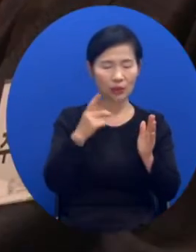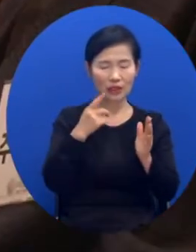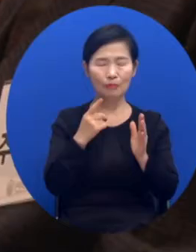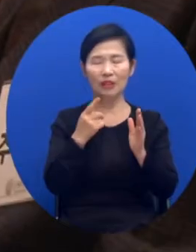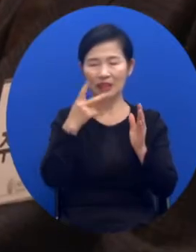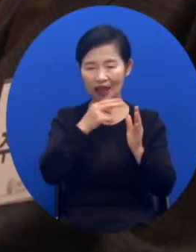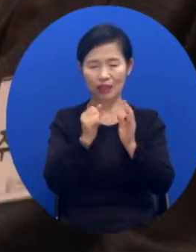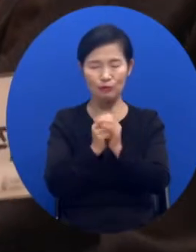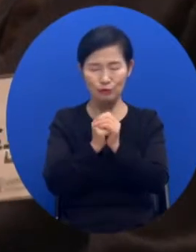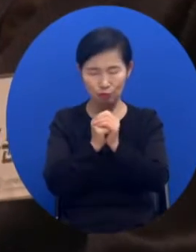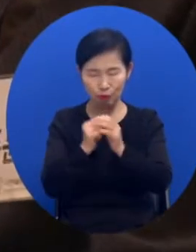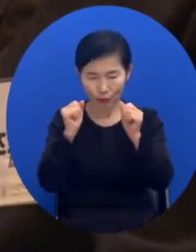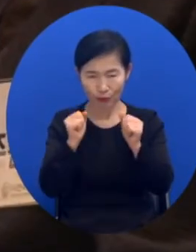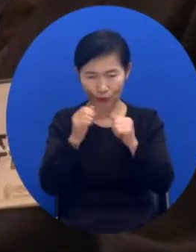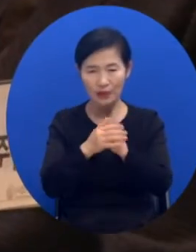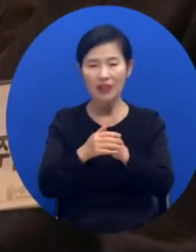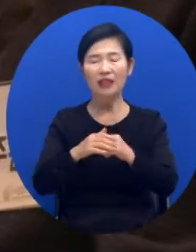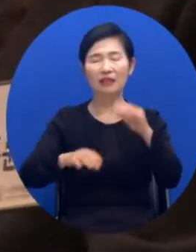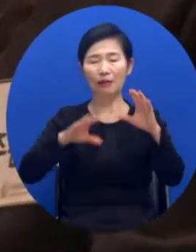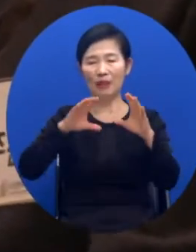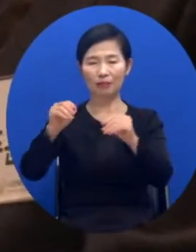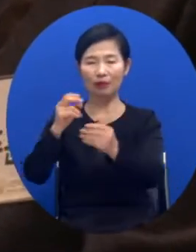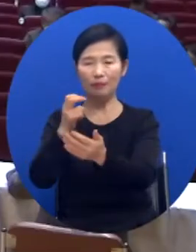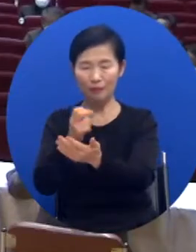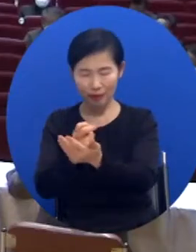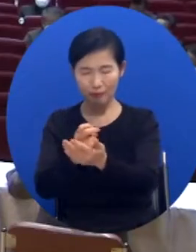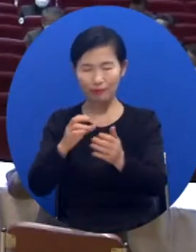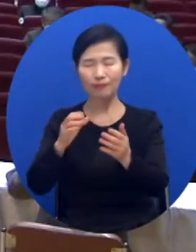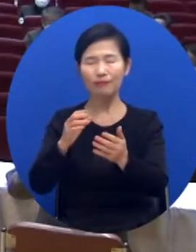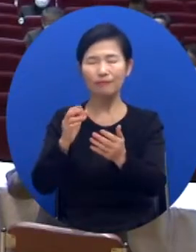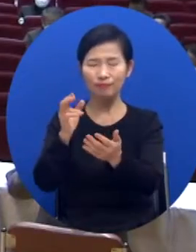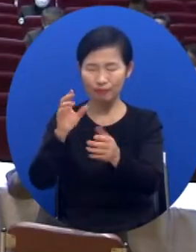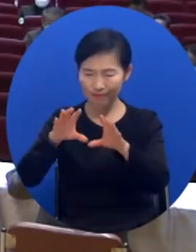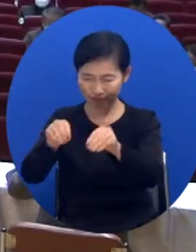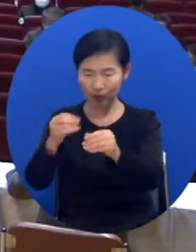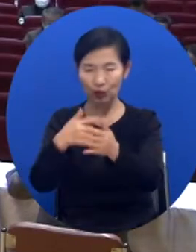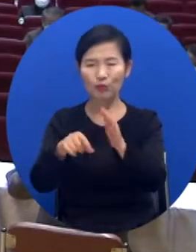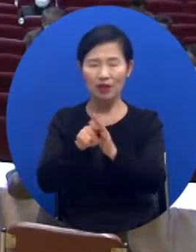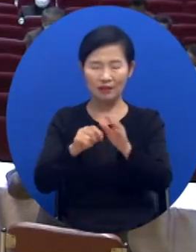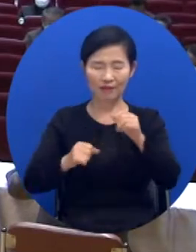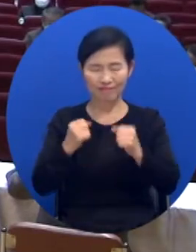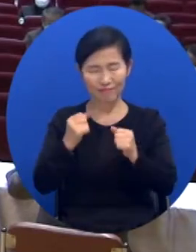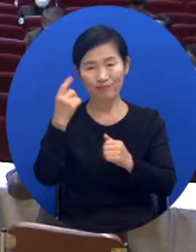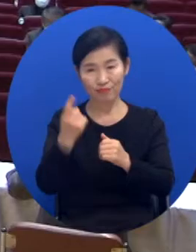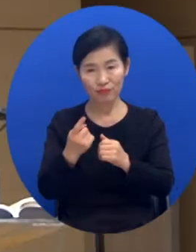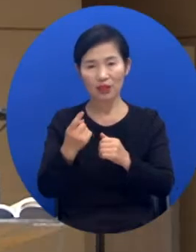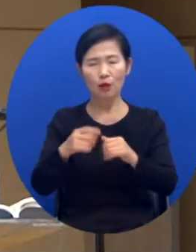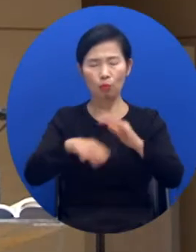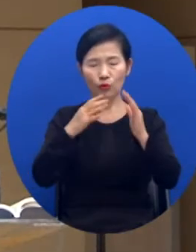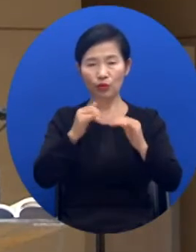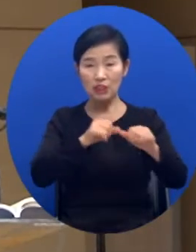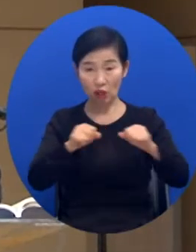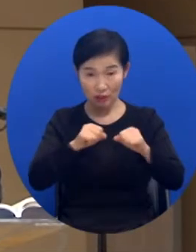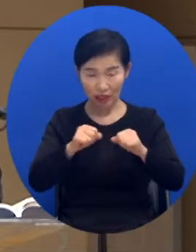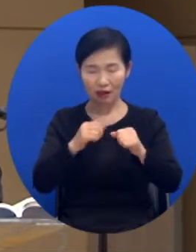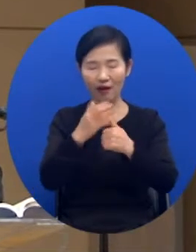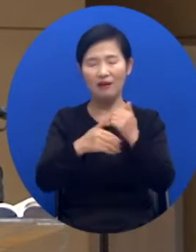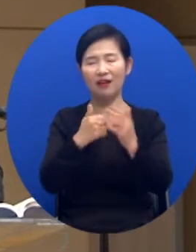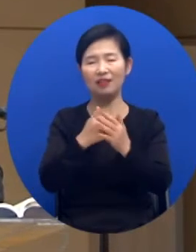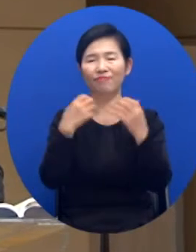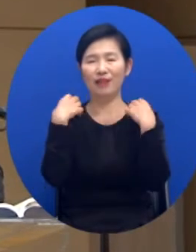전개 포괄적 차별금지법 저질 위에 달려왔다 며 한 장 중에 모든 역사 1 하나님이 하셨다고 고백했습니다